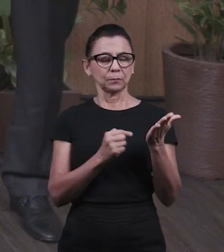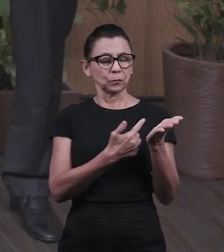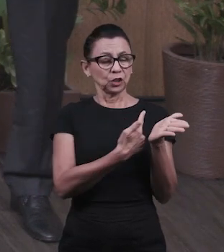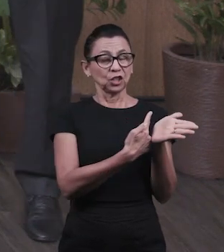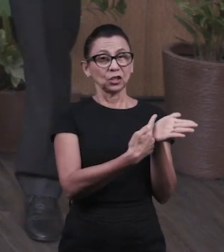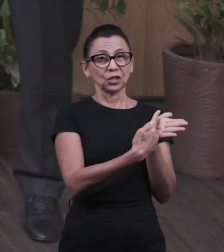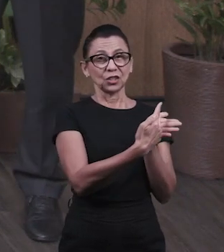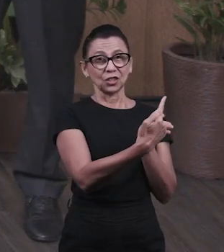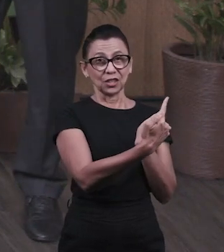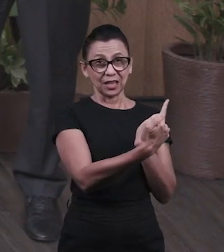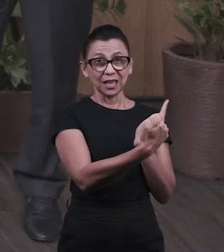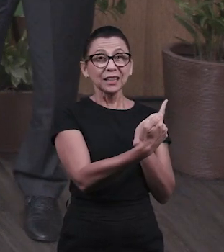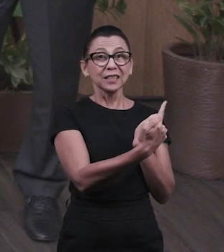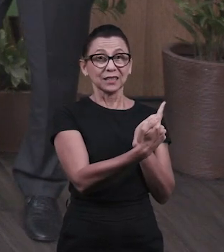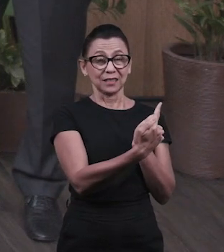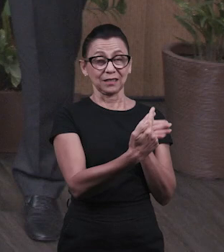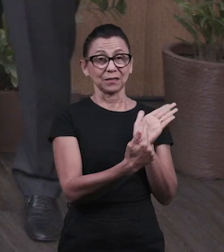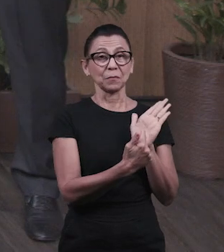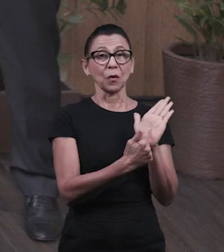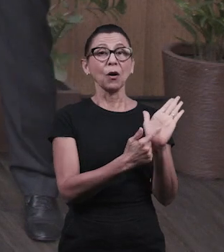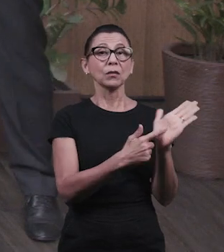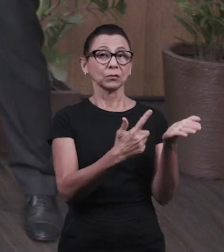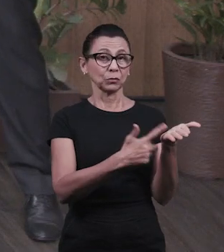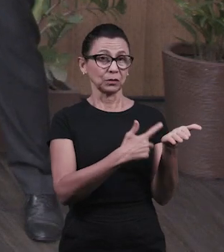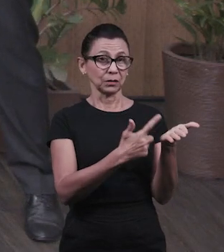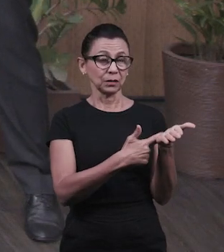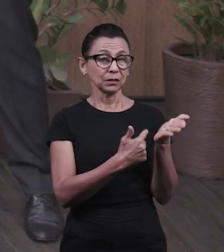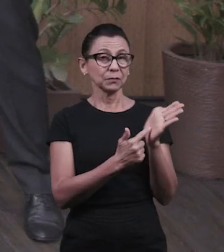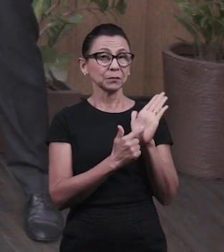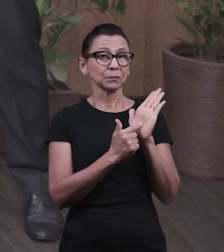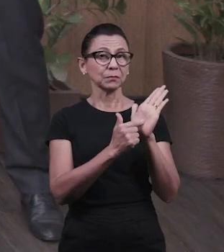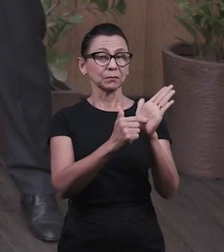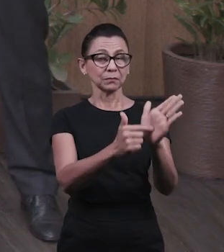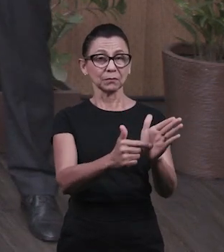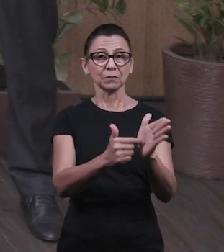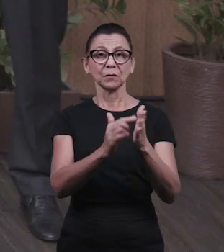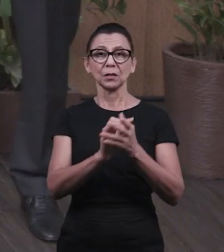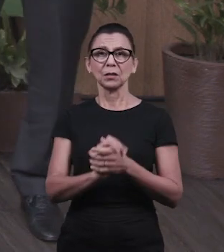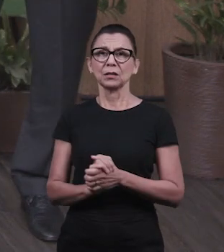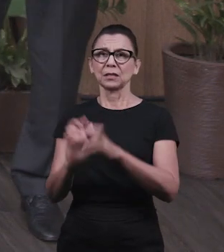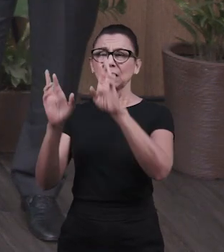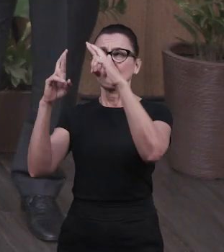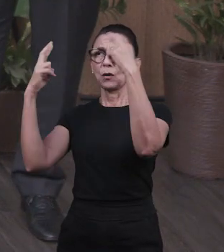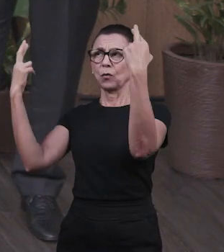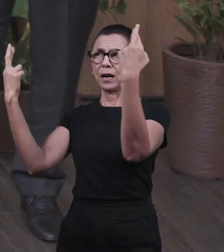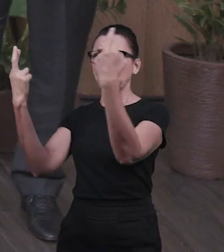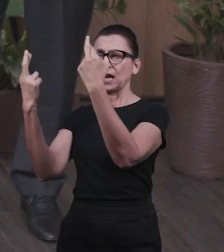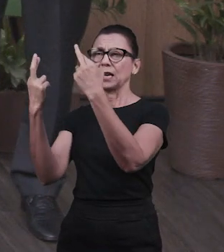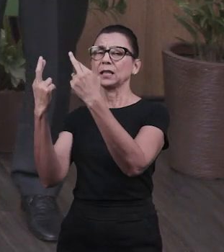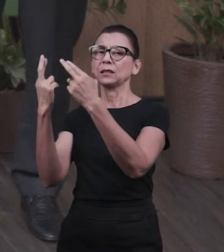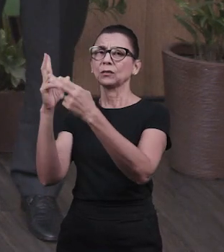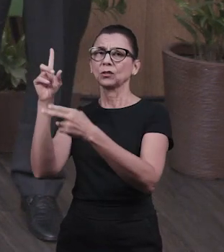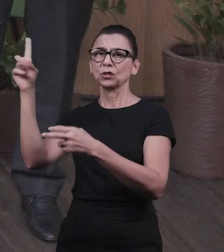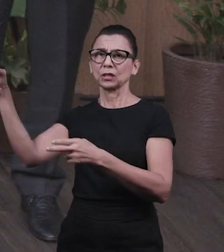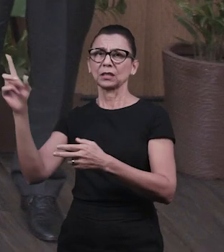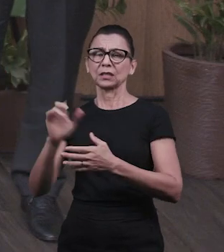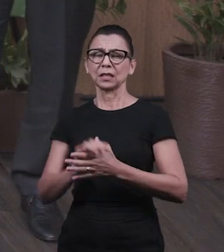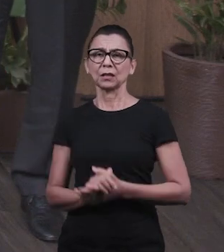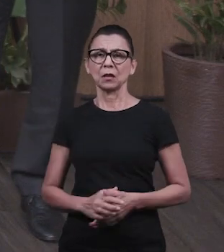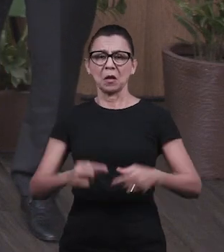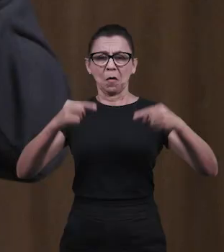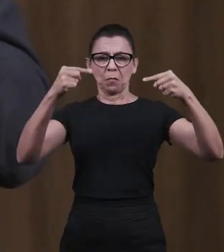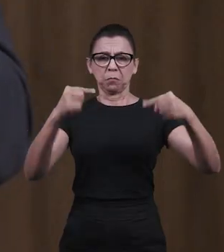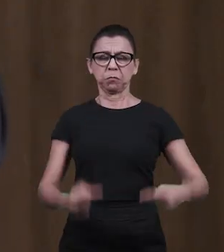противление Царству Небесному всегда проявлялось в бунте, в виде бунта против проекта Божия.